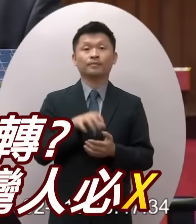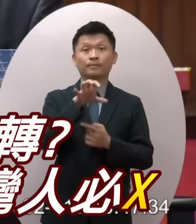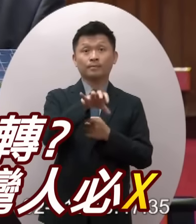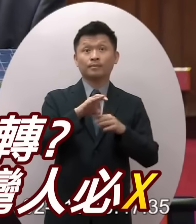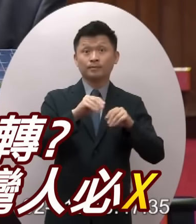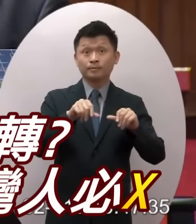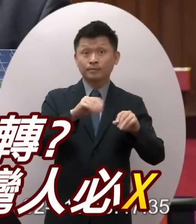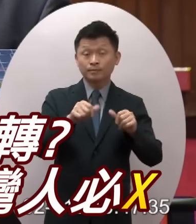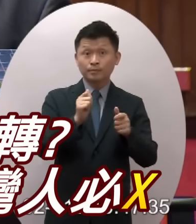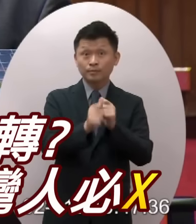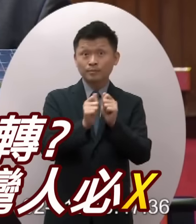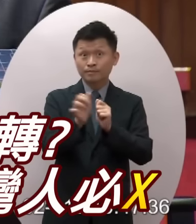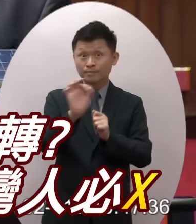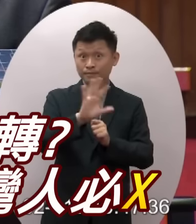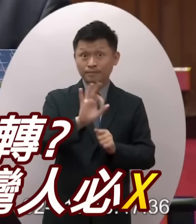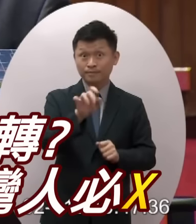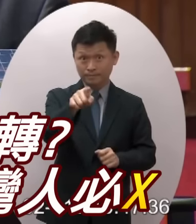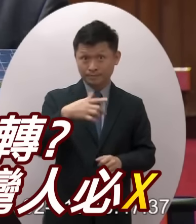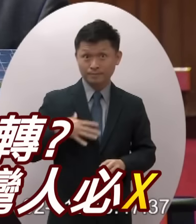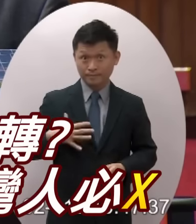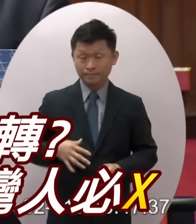长，好、嗯，